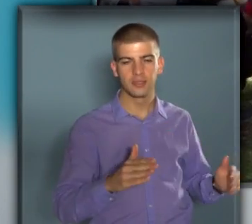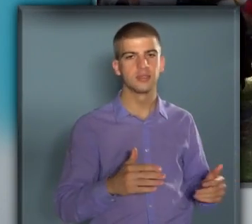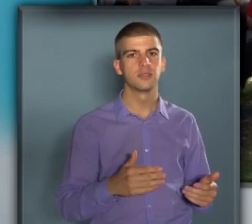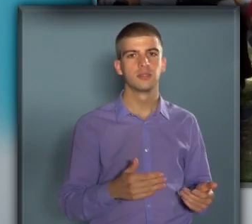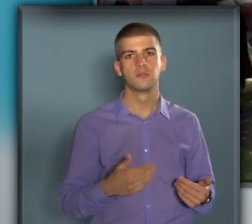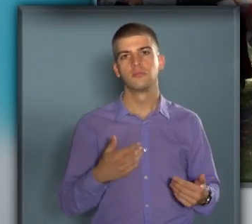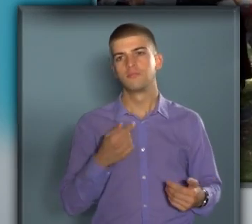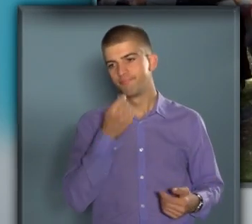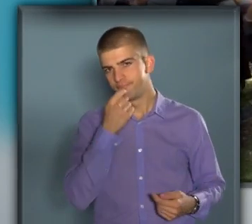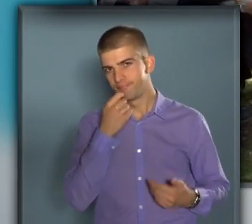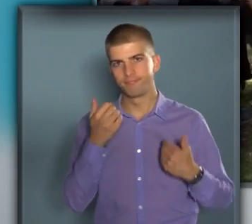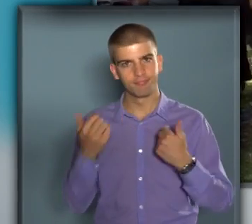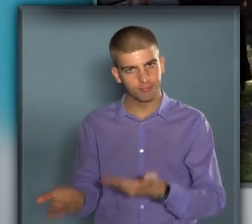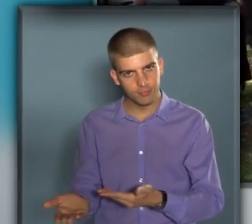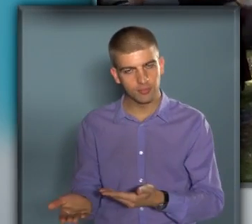nagyáruházakból megkapnak olyan